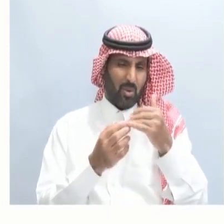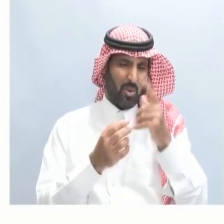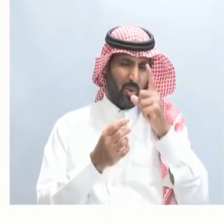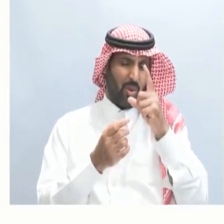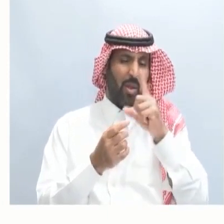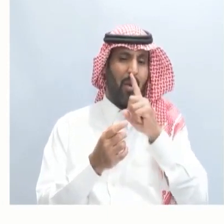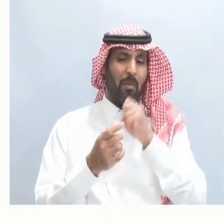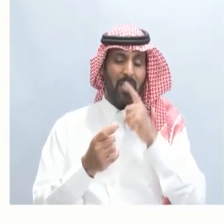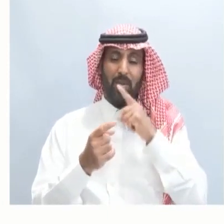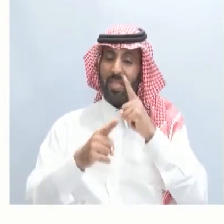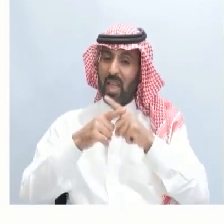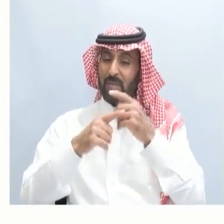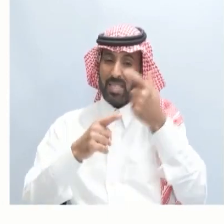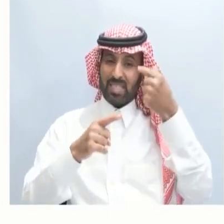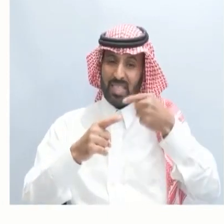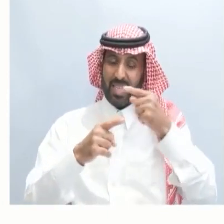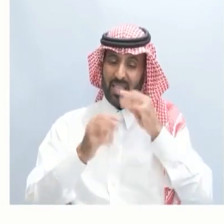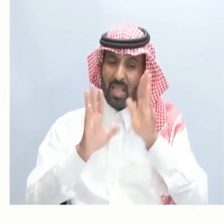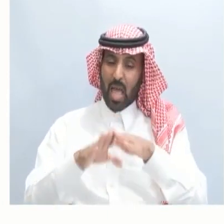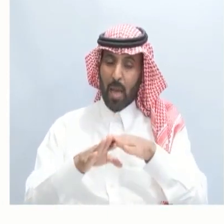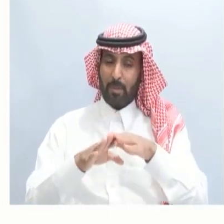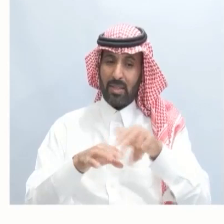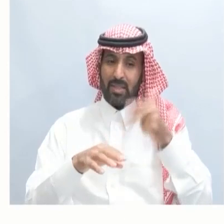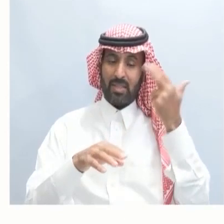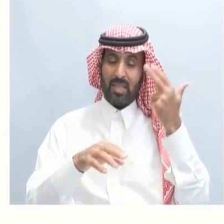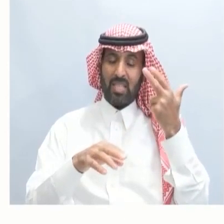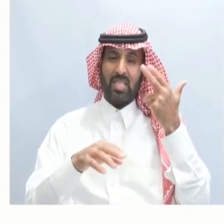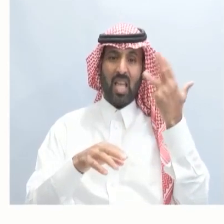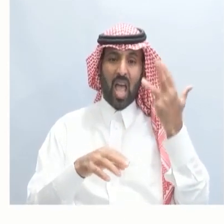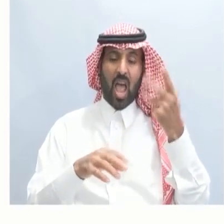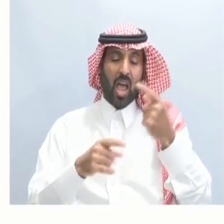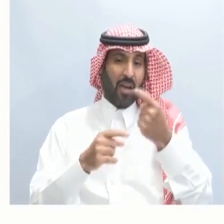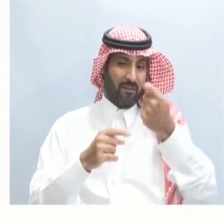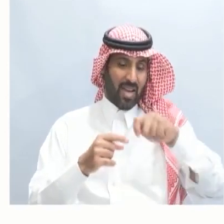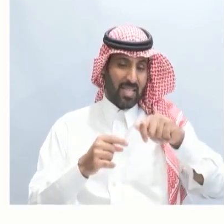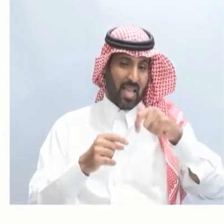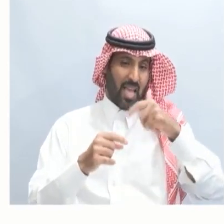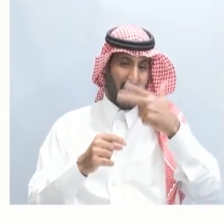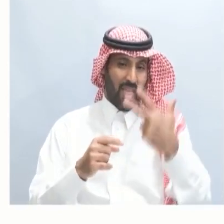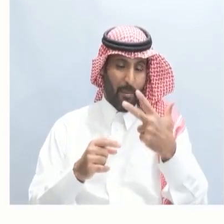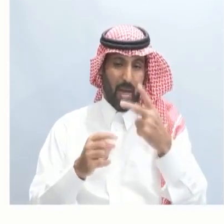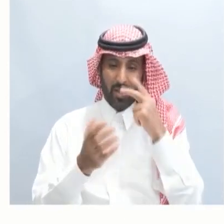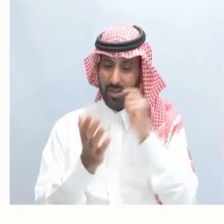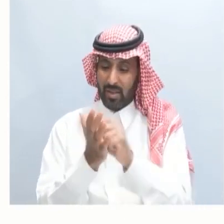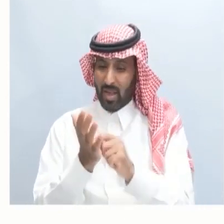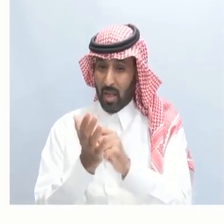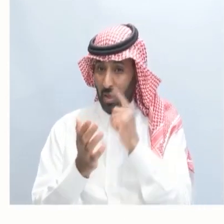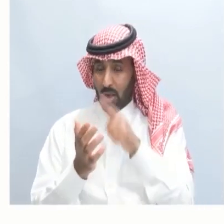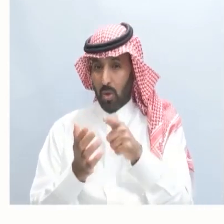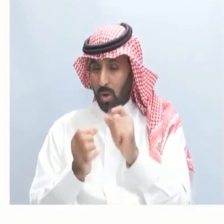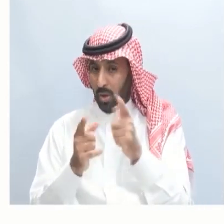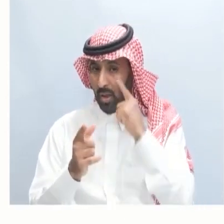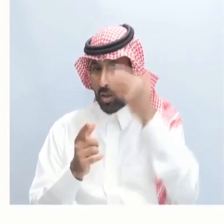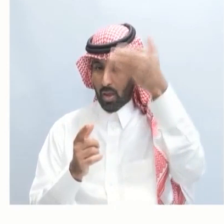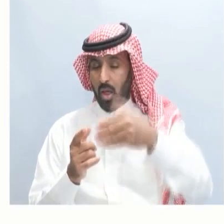مضروبه في الجي ثابت قيمته حفظناه 9.8 اضرب بالاله الان معي سيظهر لك هذا الرقم هذا بالنسبه لمن